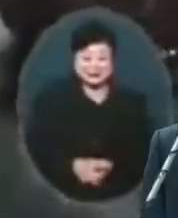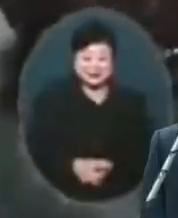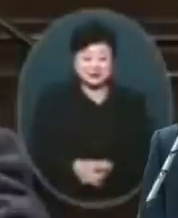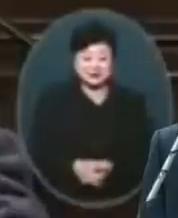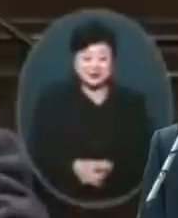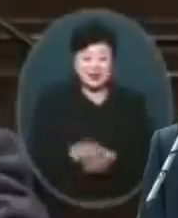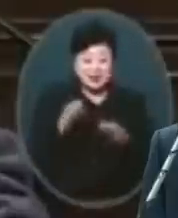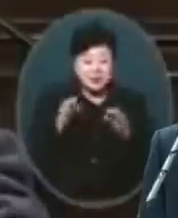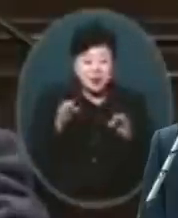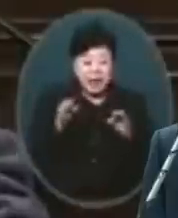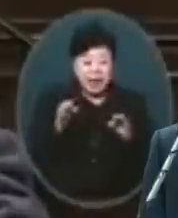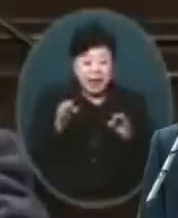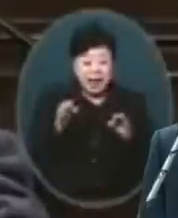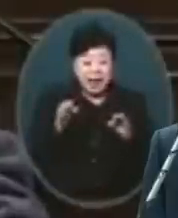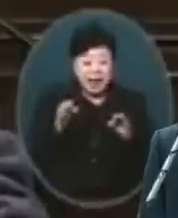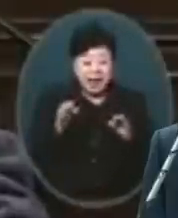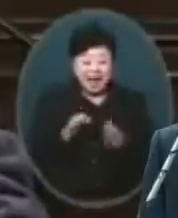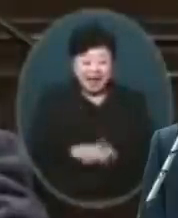금요일날